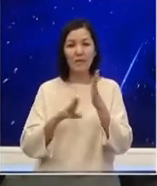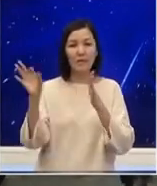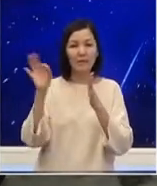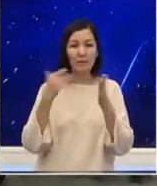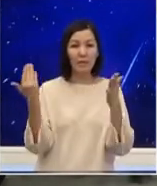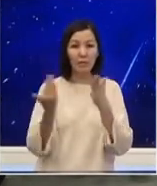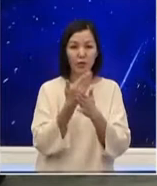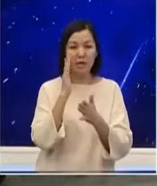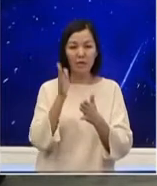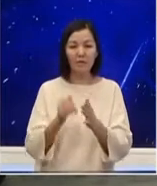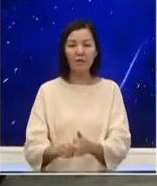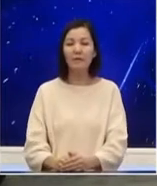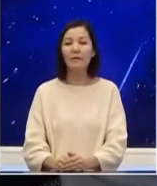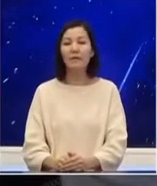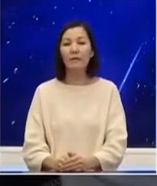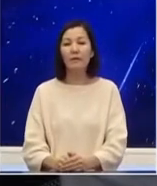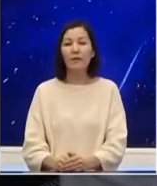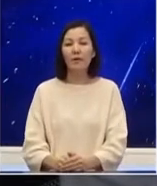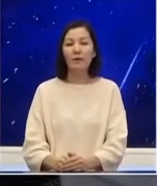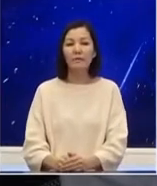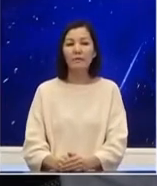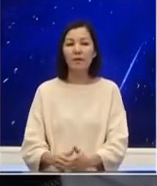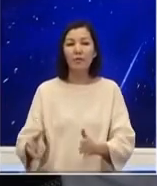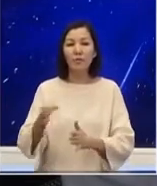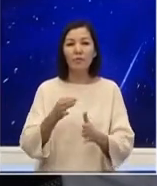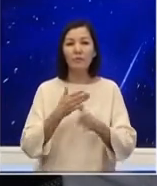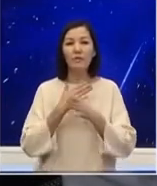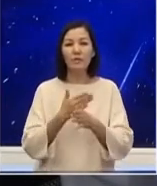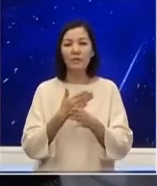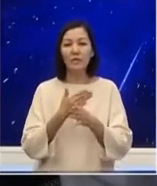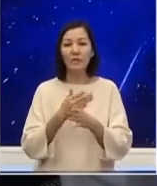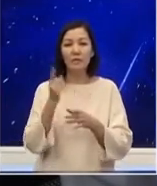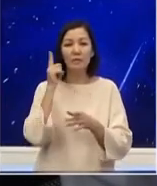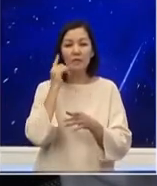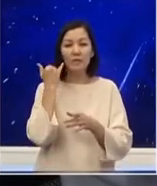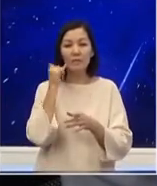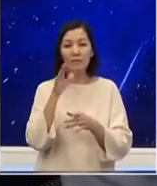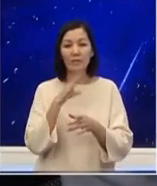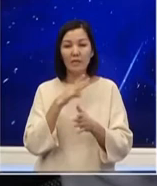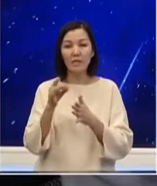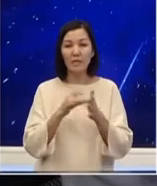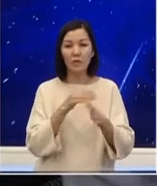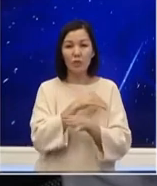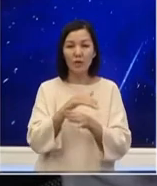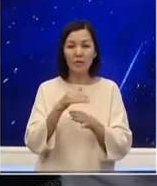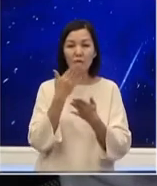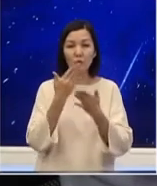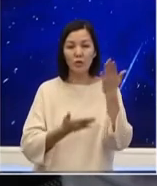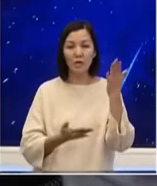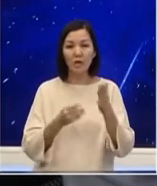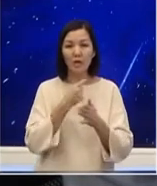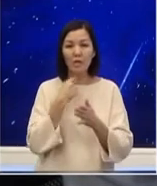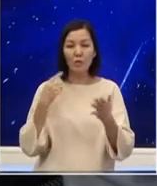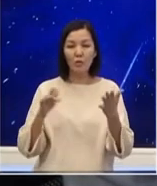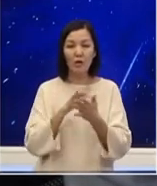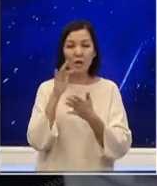80% жаңарды, деген сөз. Облыстық жедел жәрдем тыңдап тұр. Қай жақтан хабарласып тұрса, адрес айтыңызшы. Талдықорған